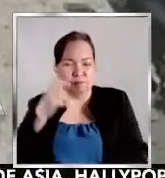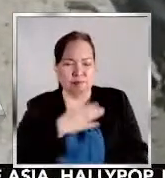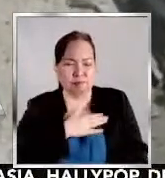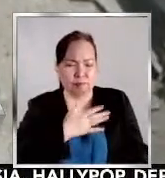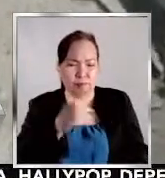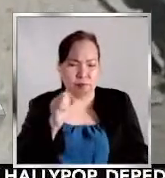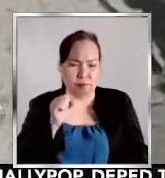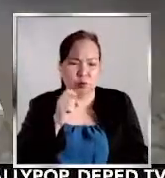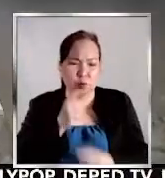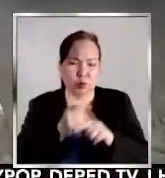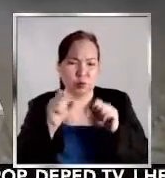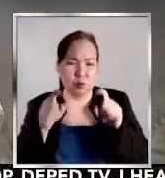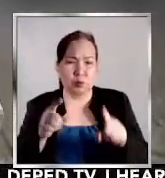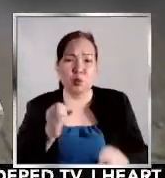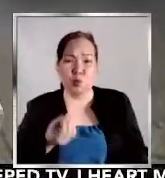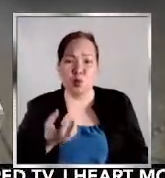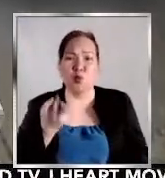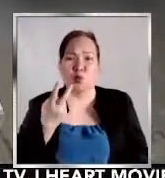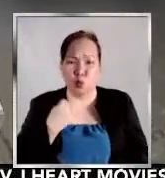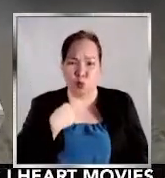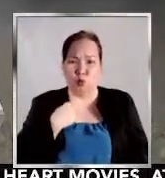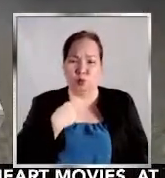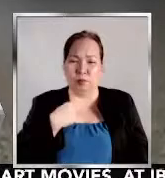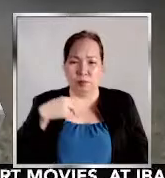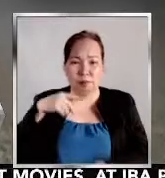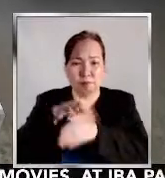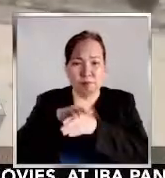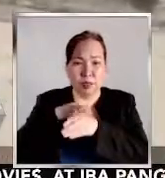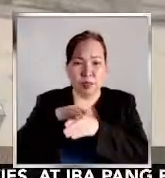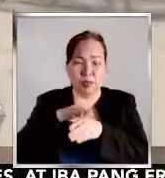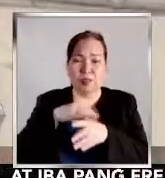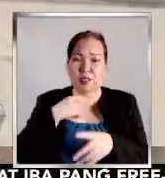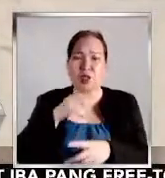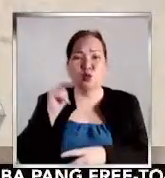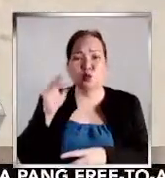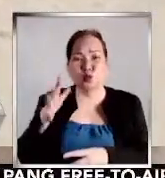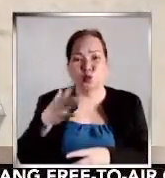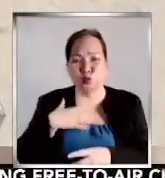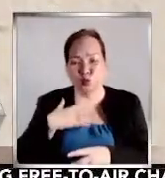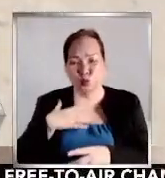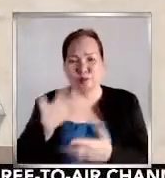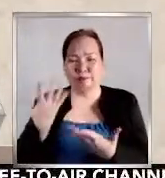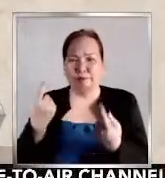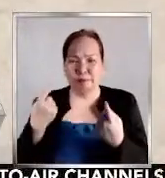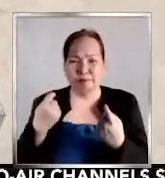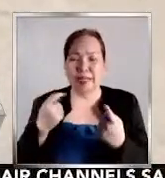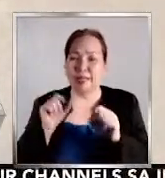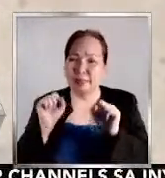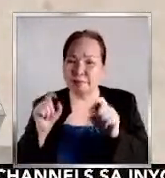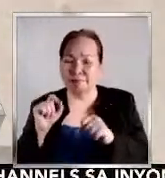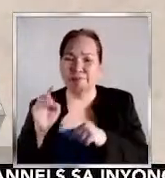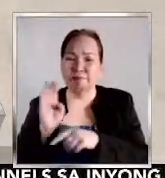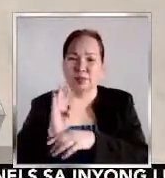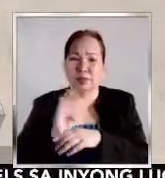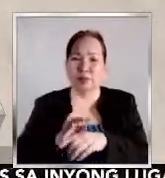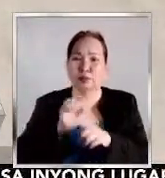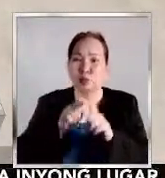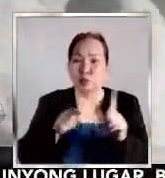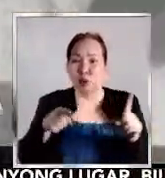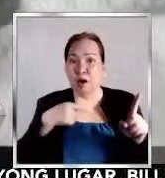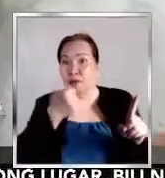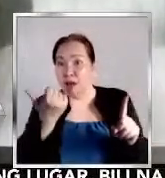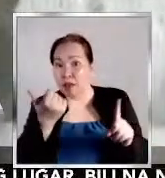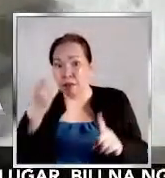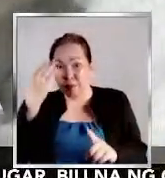kanya ring mga alaga, bago lang daw siya sa ganitong kalakaran. Bukod sa Bustos, may 6 na aso ring nasa gipsa pandi,